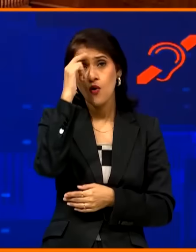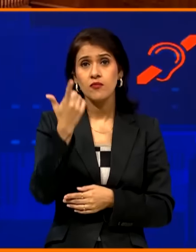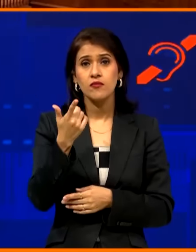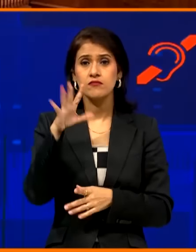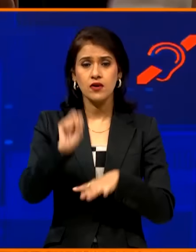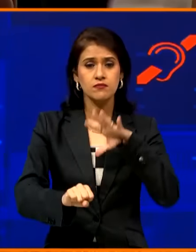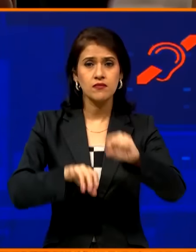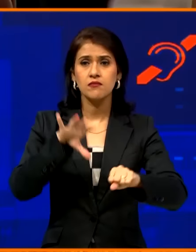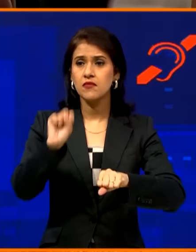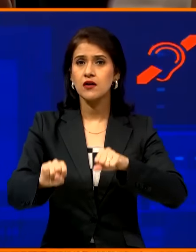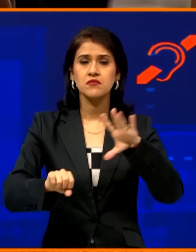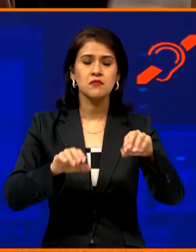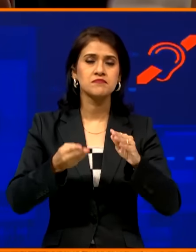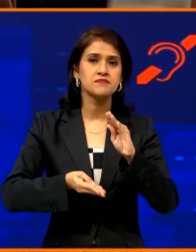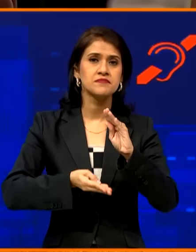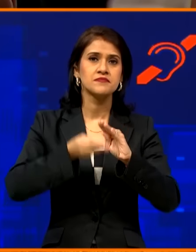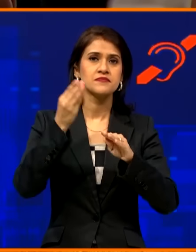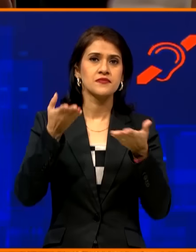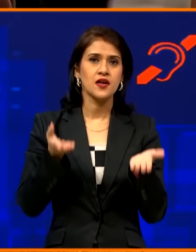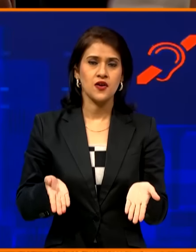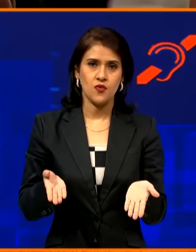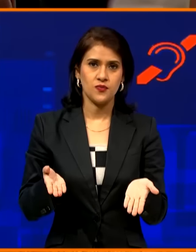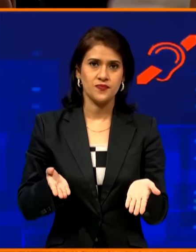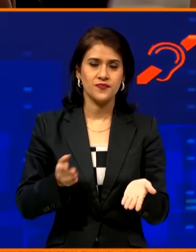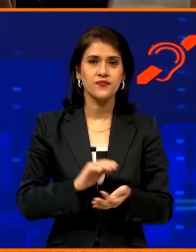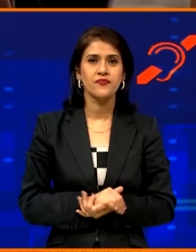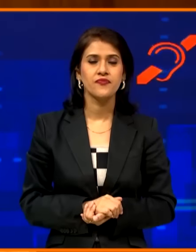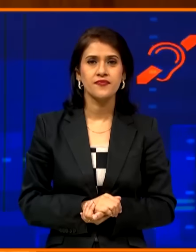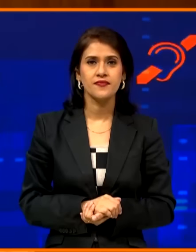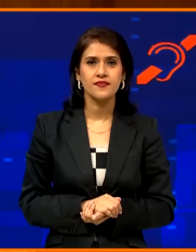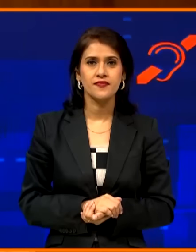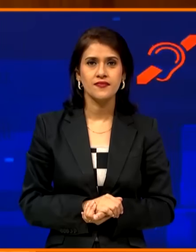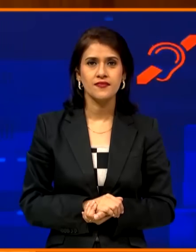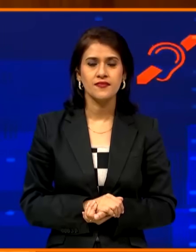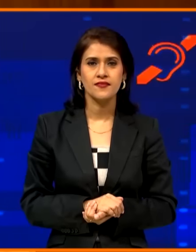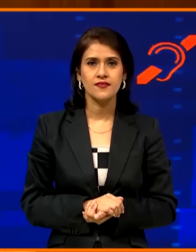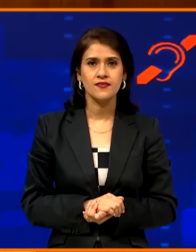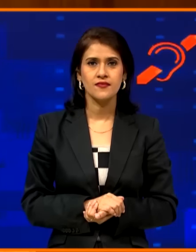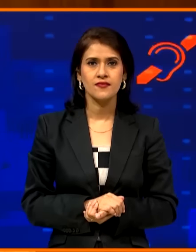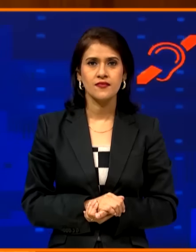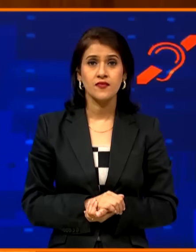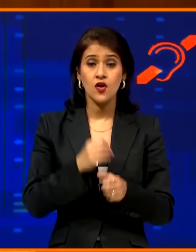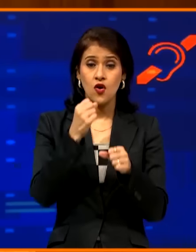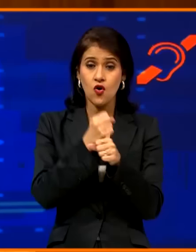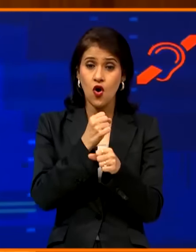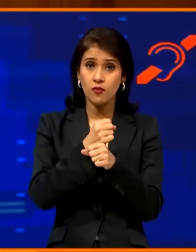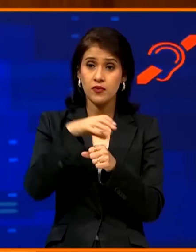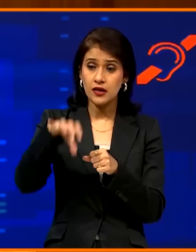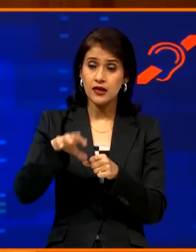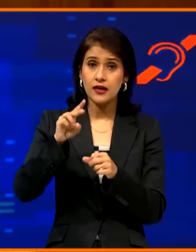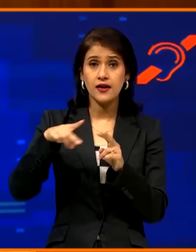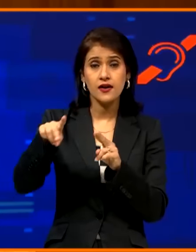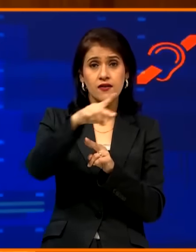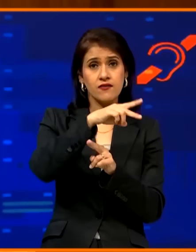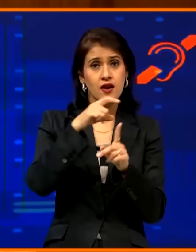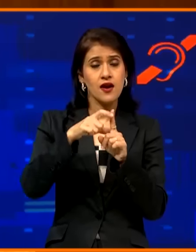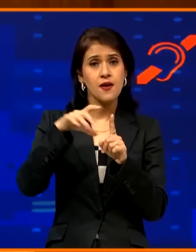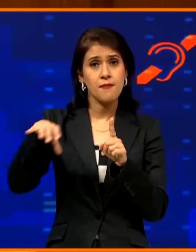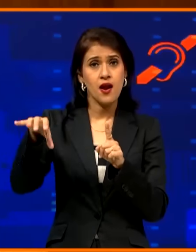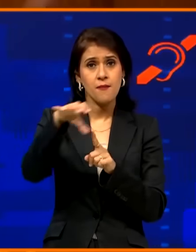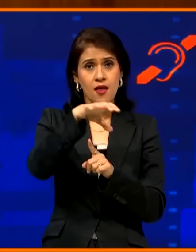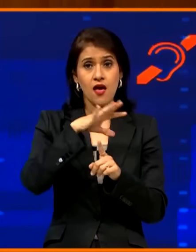कब्जे कर लिए नाजायज कब्जे कर लिए इसमें डिफरेंट गवर्नमेंट के डिपार्टमेंट भी शामिल है और